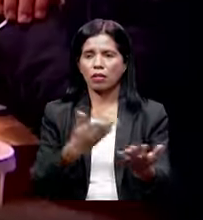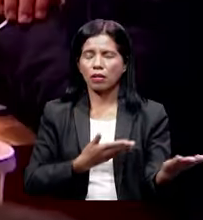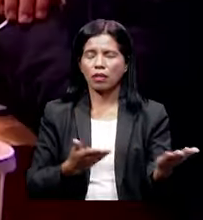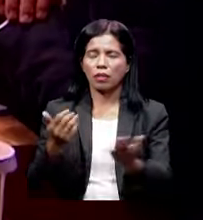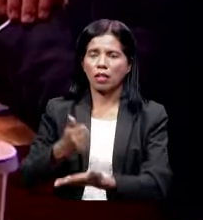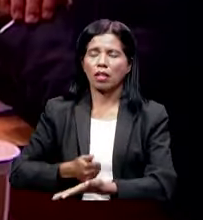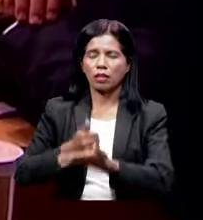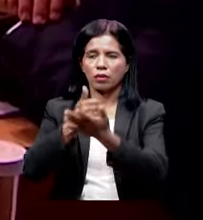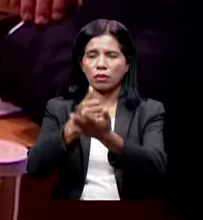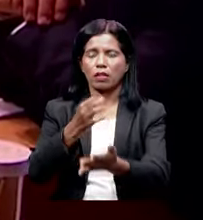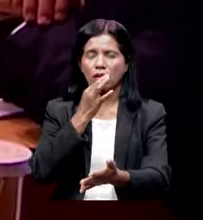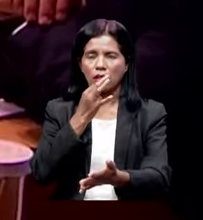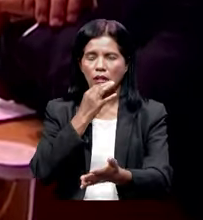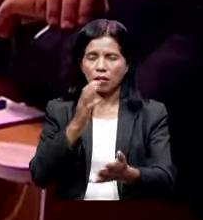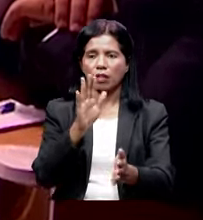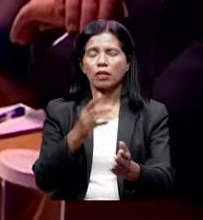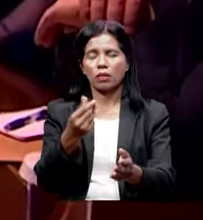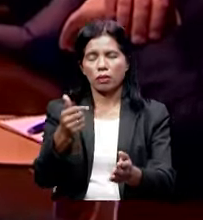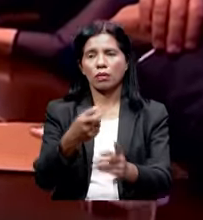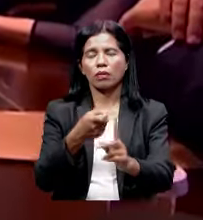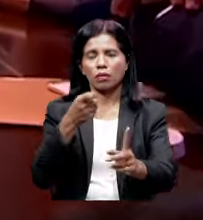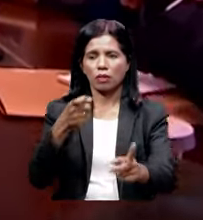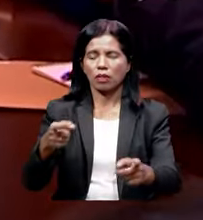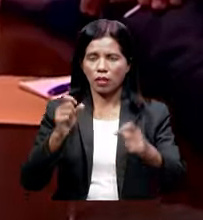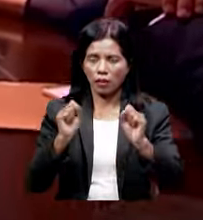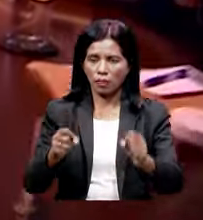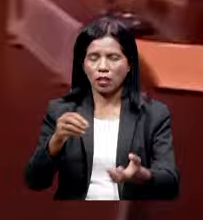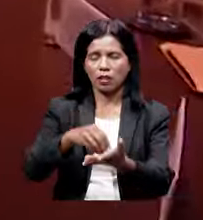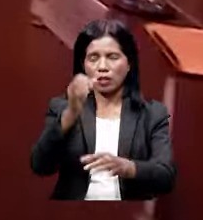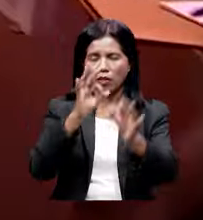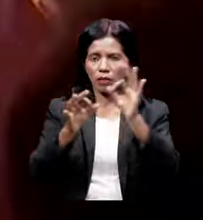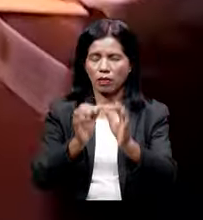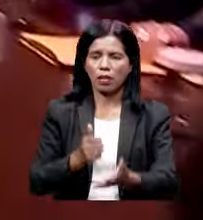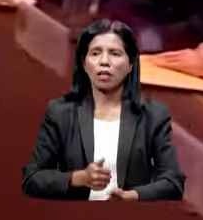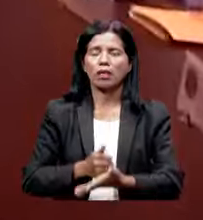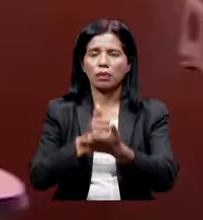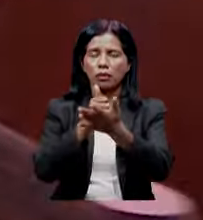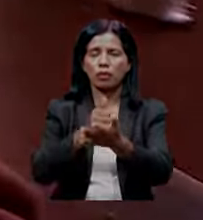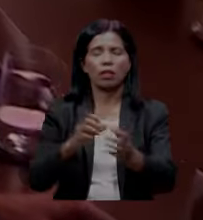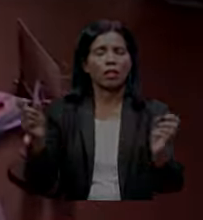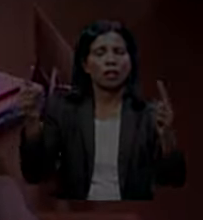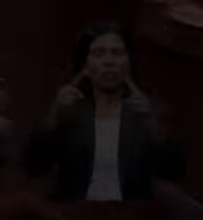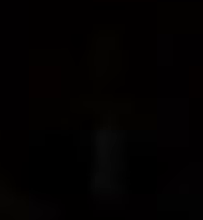apoio humanitária nebe limitado husi êxito, nobele garante katak azuda refere la toba Hamas.